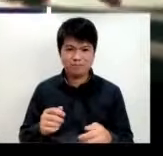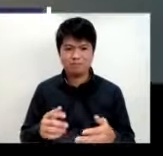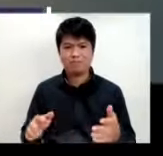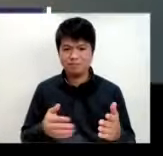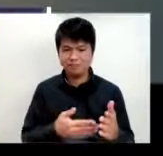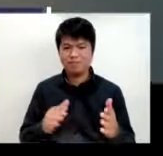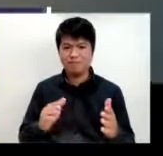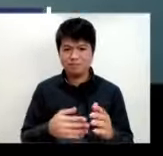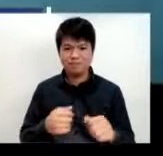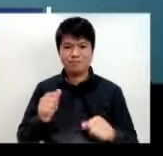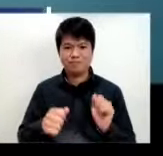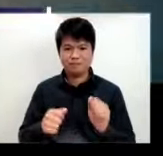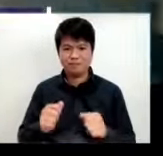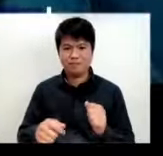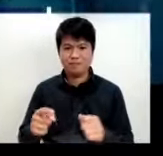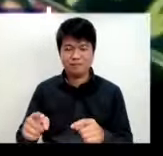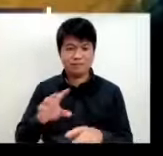Isama mo pa ang magagaling nilang backup dancers. Bukas na yan ilalabas.